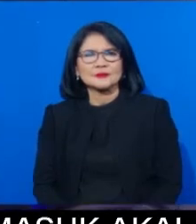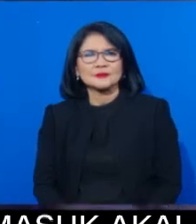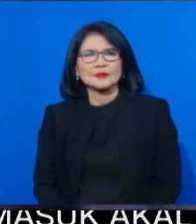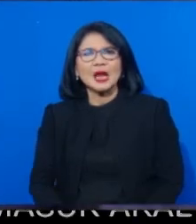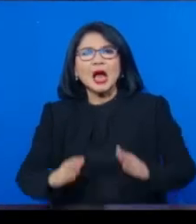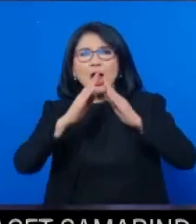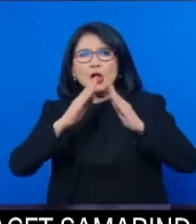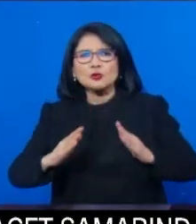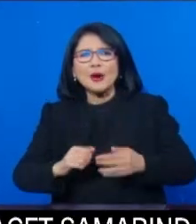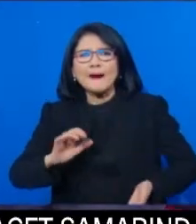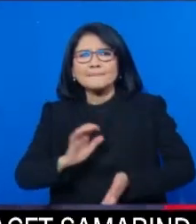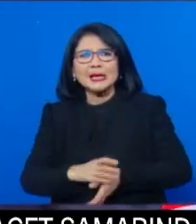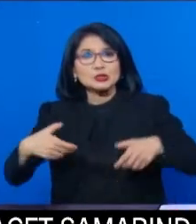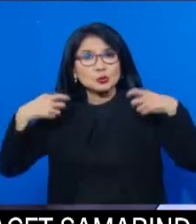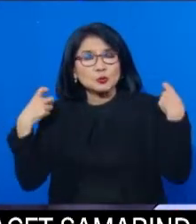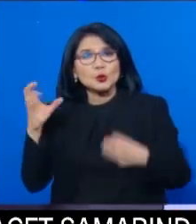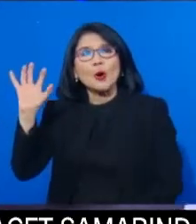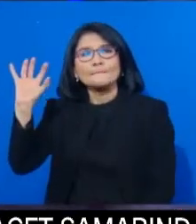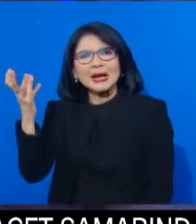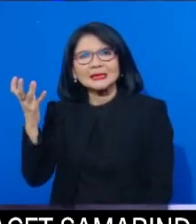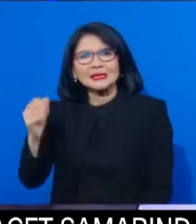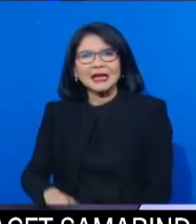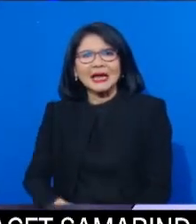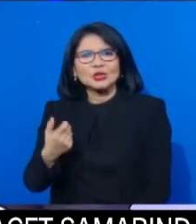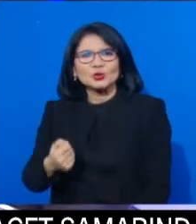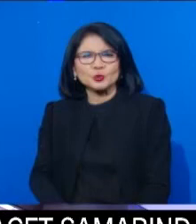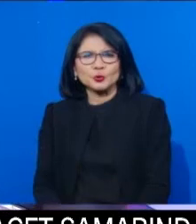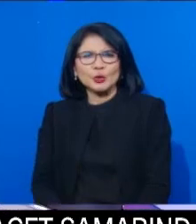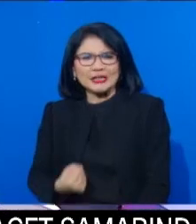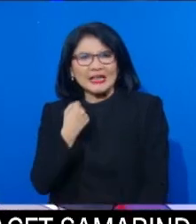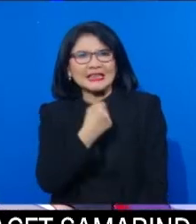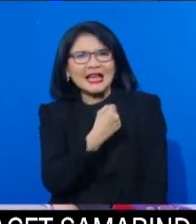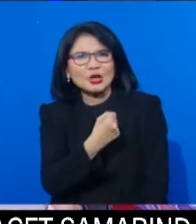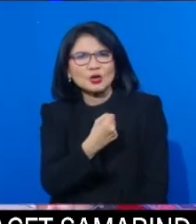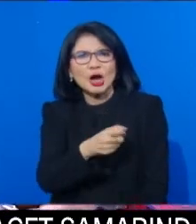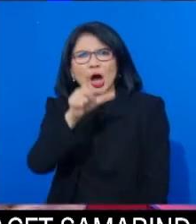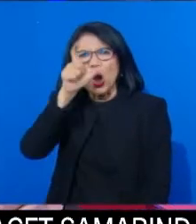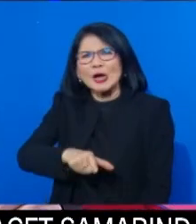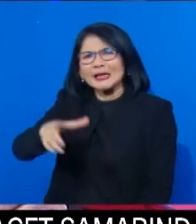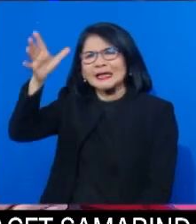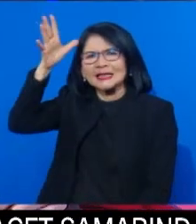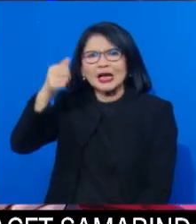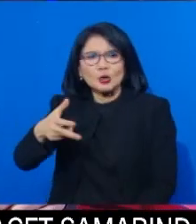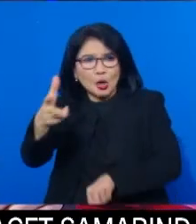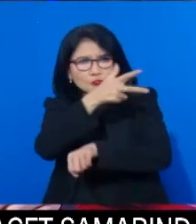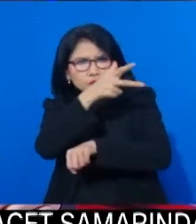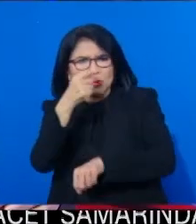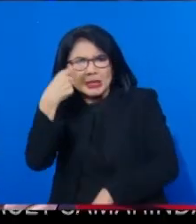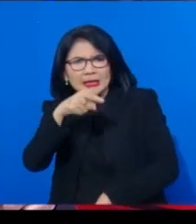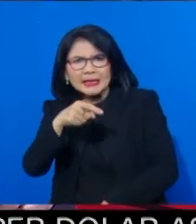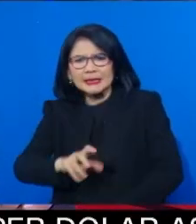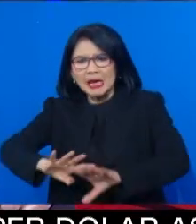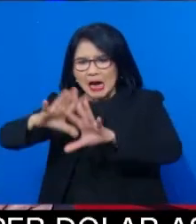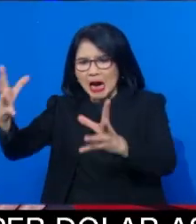Kediaman Wahidin Halim, mantan Gubernur Banten di Kota Tangerang, Banten, diteror orang tidak dikenal. Pelaku tertangkap kamera CCTV melempar sebuah